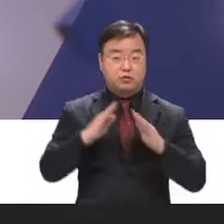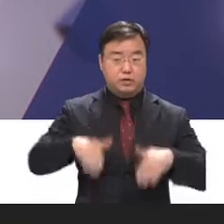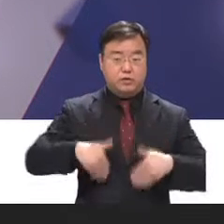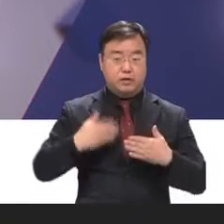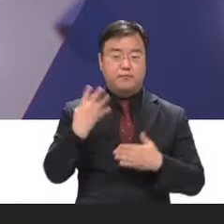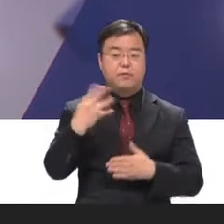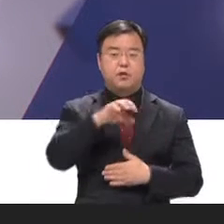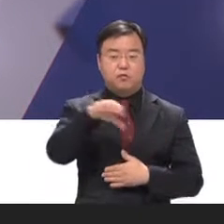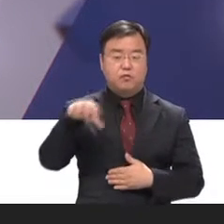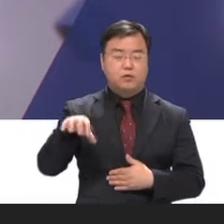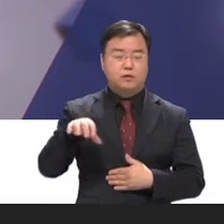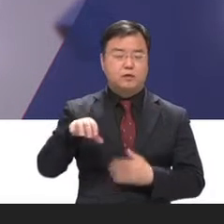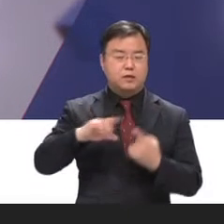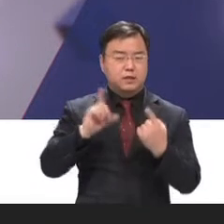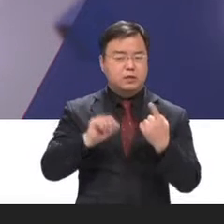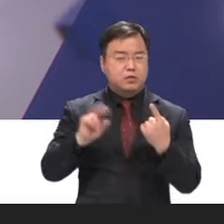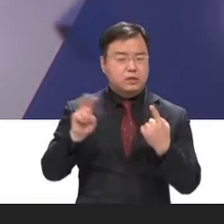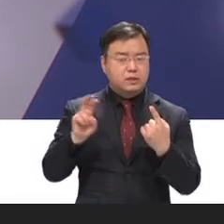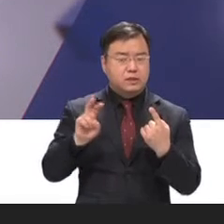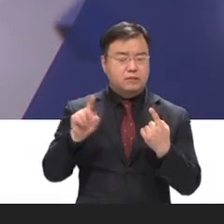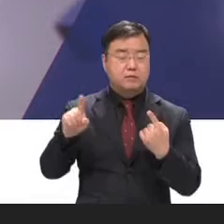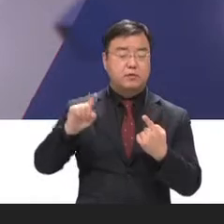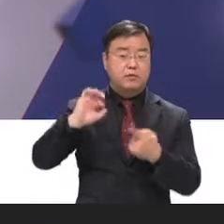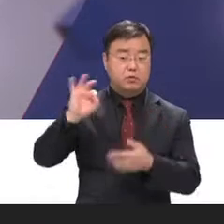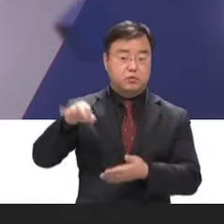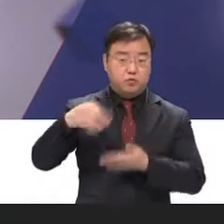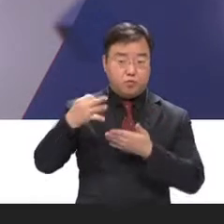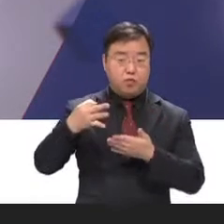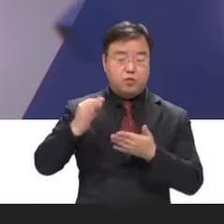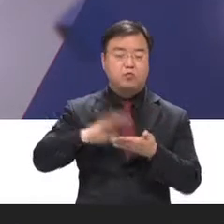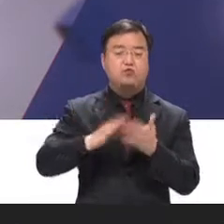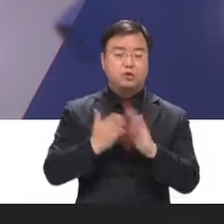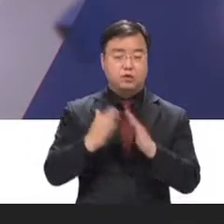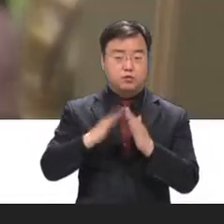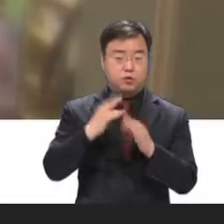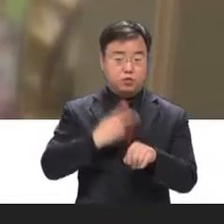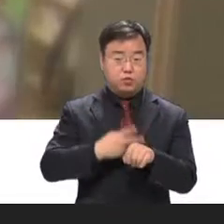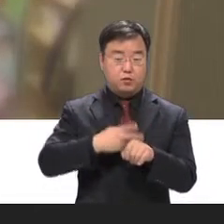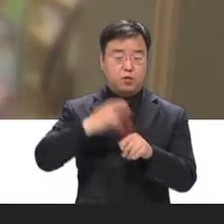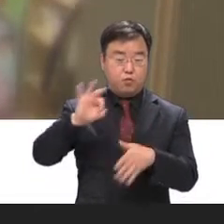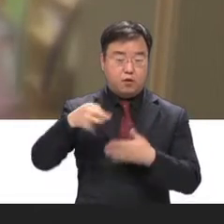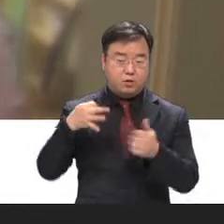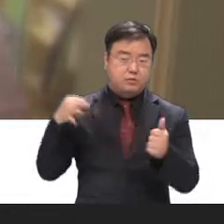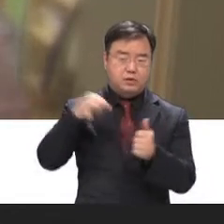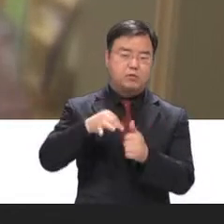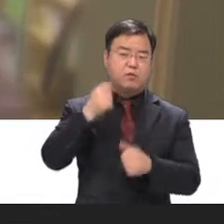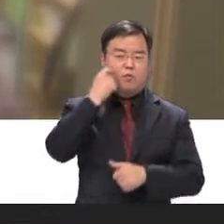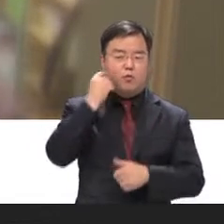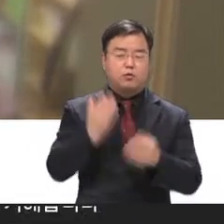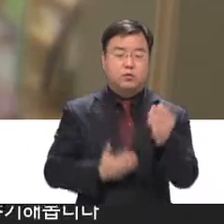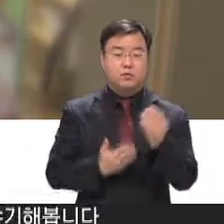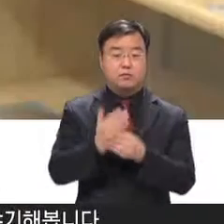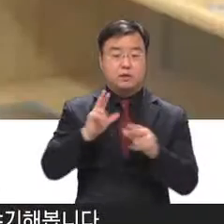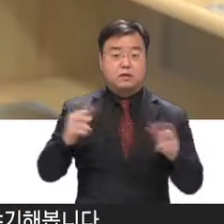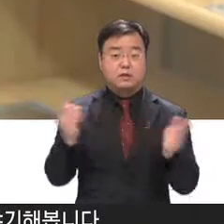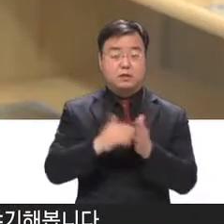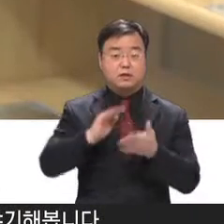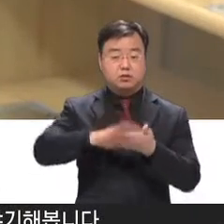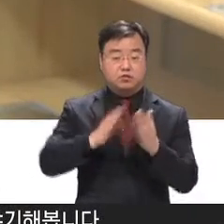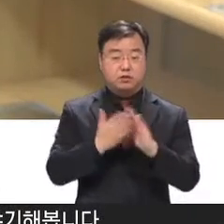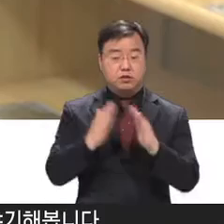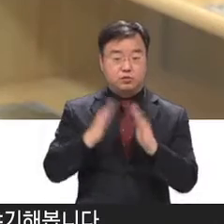이들 지역의 유치원 교사 월급이 지급되지 못하는 상황이 벌어졌는데 요 근데 유치원 들은 그동안 운영 180%